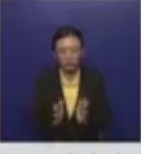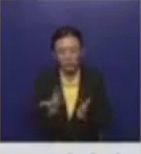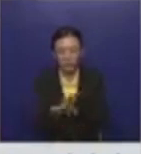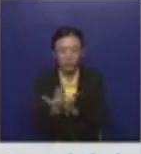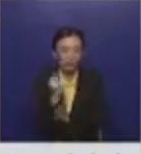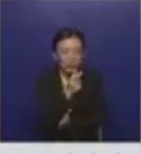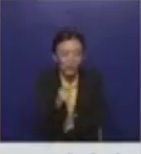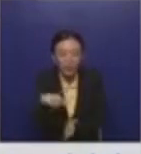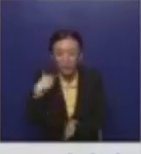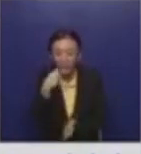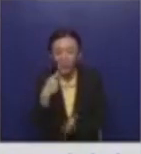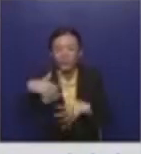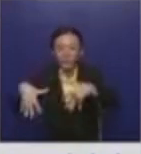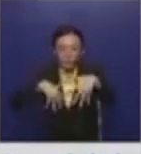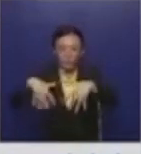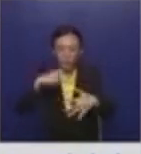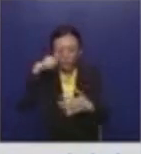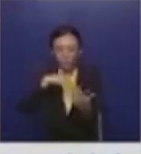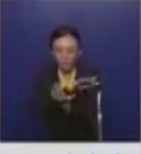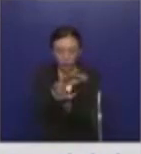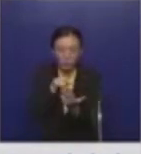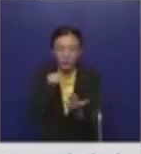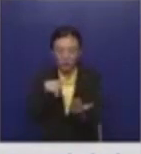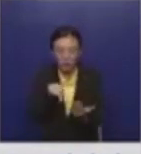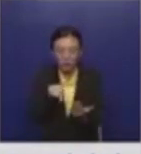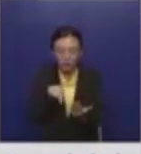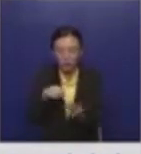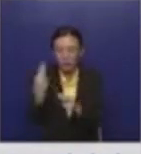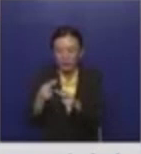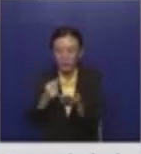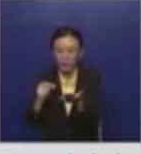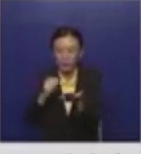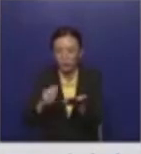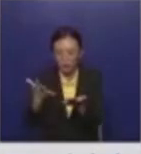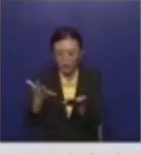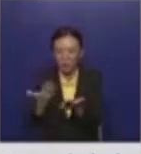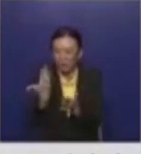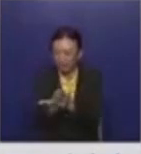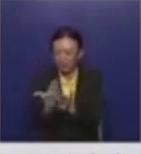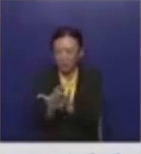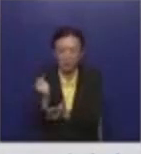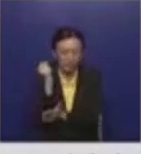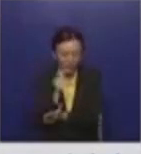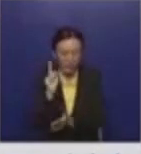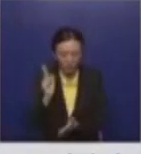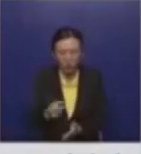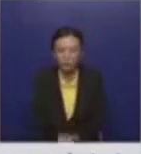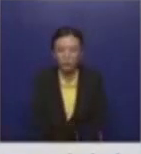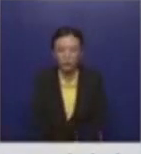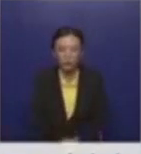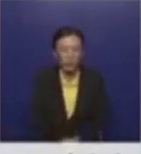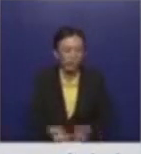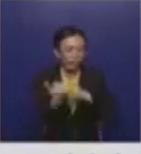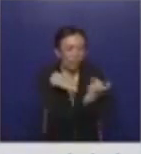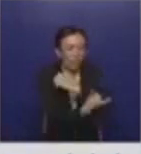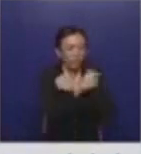ช้คือผู้ใช้และผู้ประกอบการที่ไม่ได้จดทะเบียนสองกลุ่มนี้จะต้องเป็นคนจ่ายเงินเข้าไปผู้ประกอบการต่างประเทศจะจดทะเบียนแล้